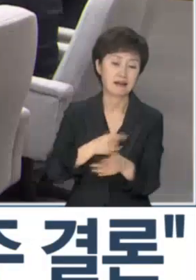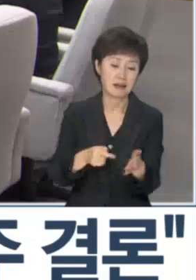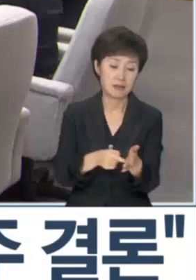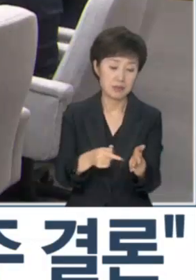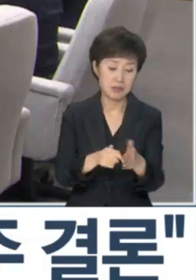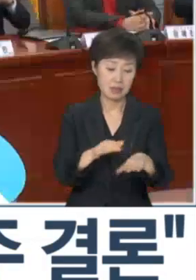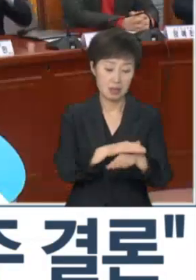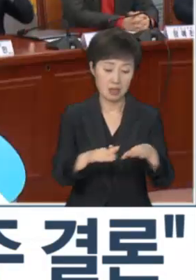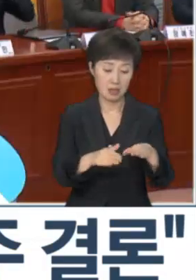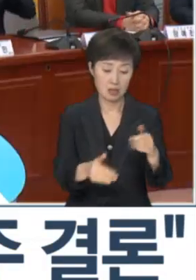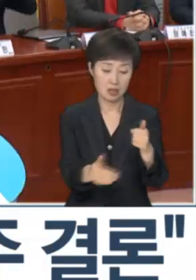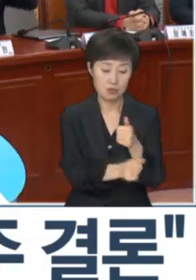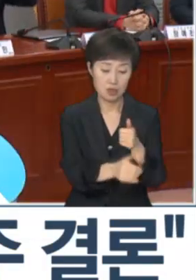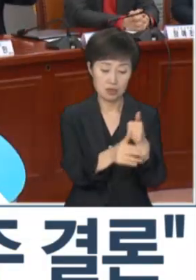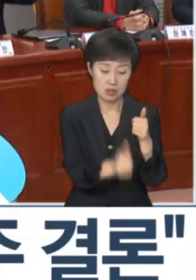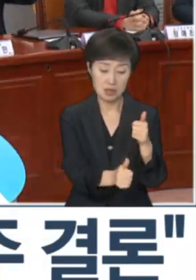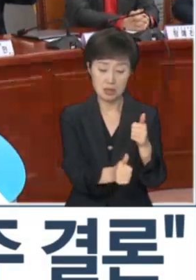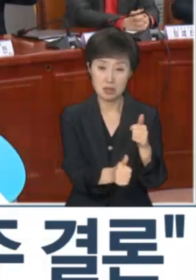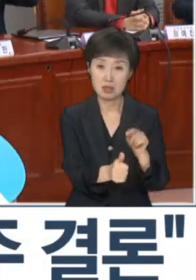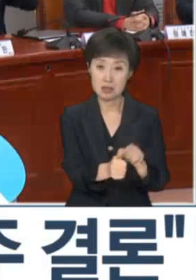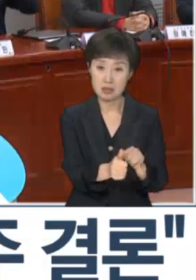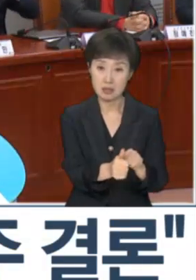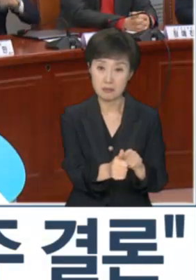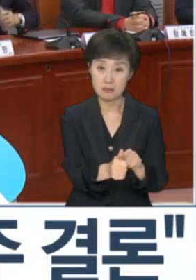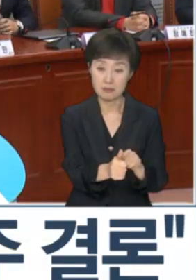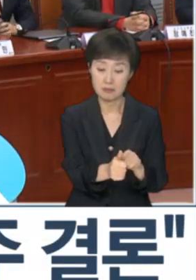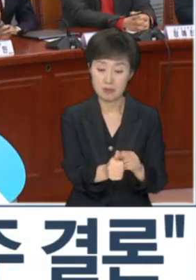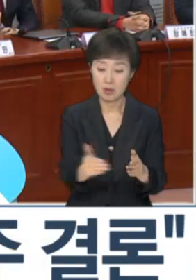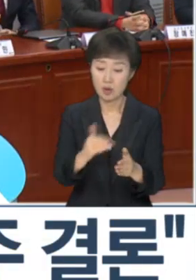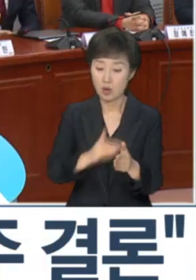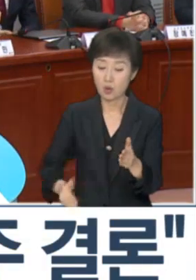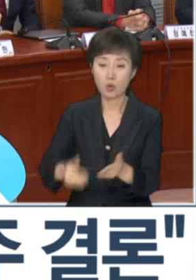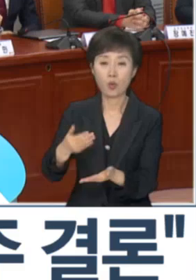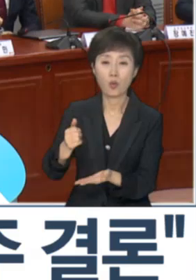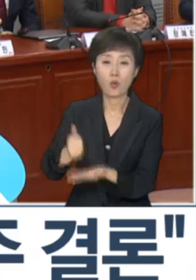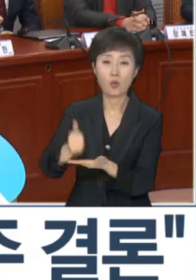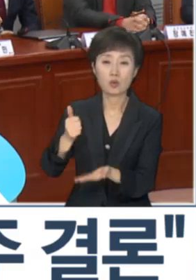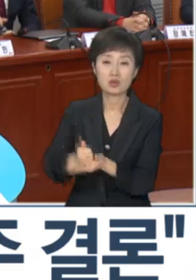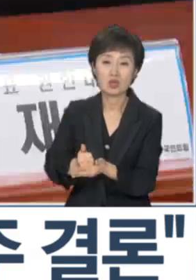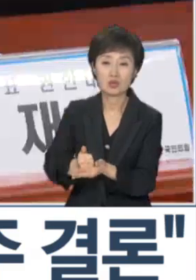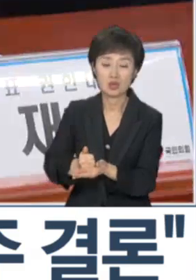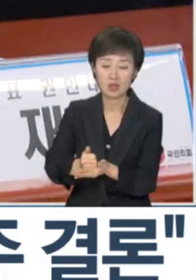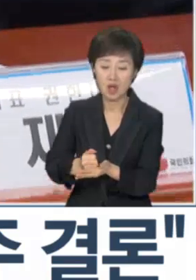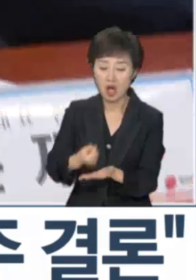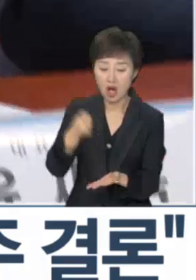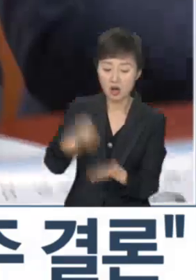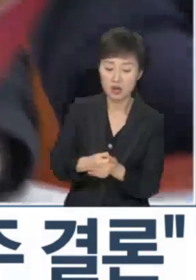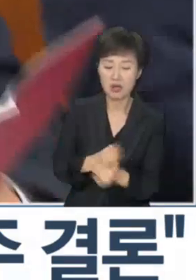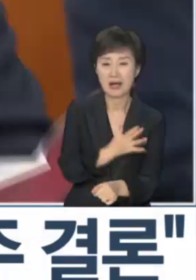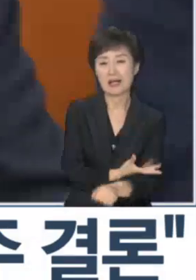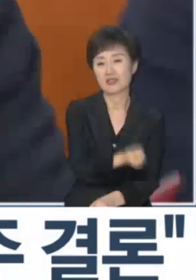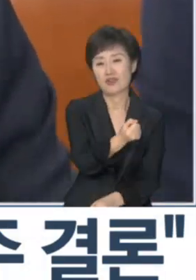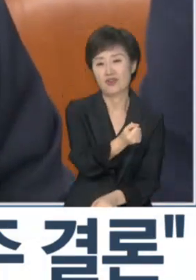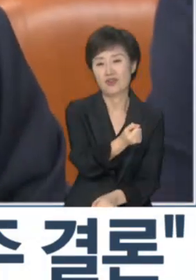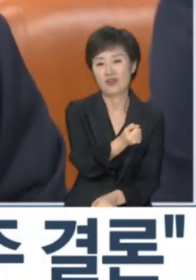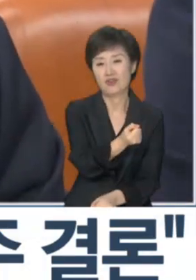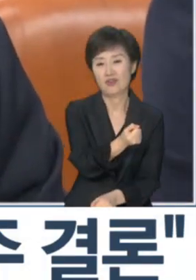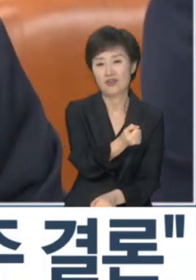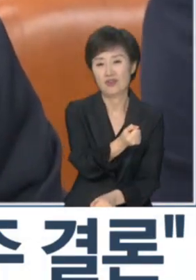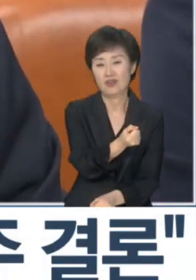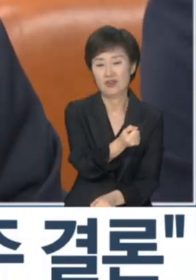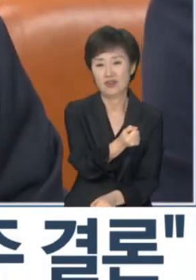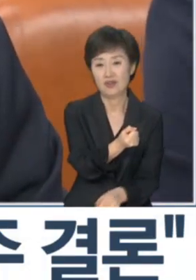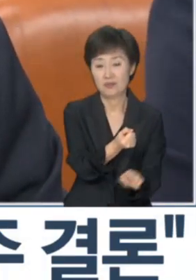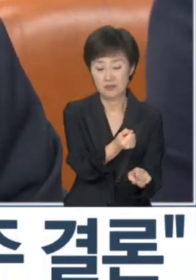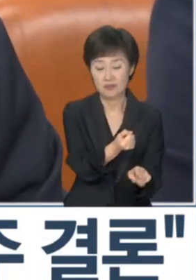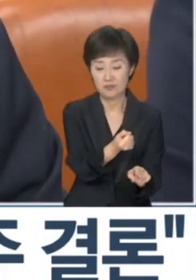비대위원장이 공천권 도장을 찍는 사람입니다. 사실은 당 대표이기 때문에 그래서 이 공천권에 도장을 찍는